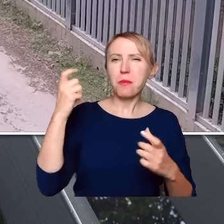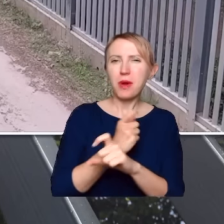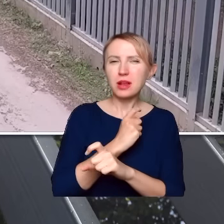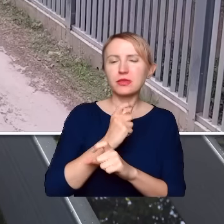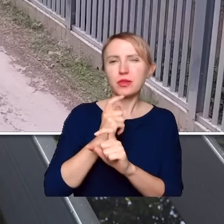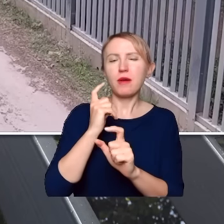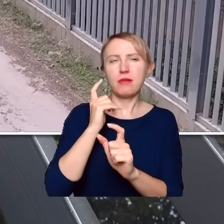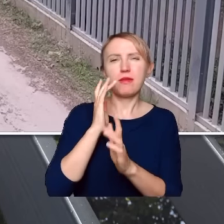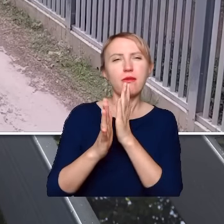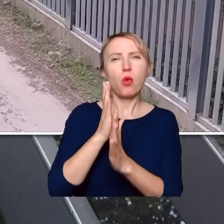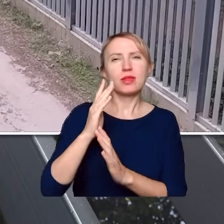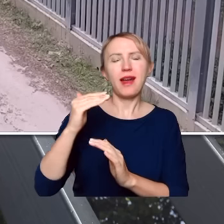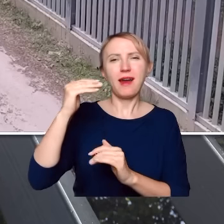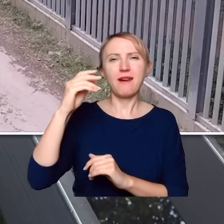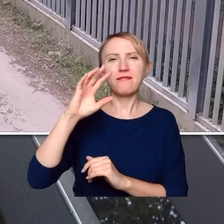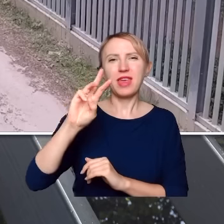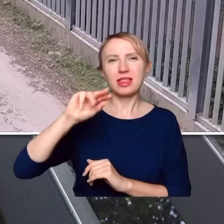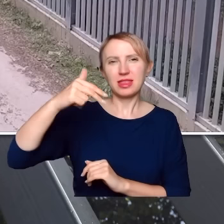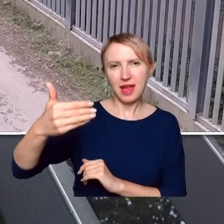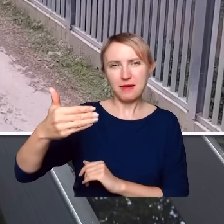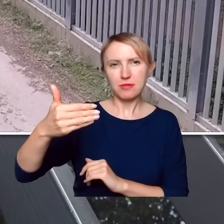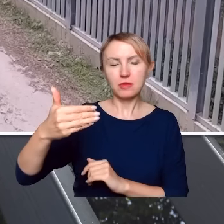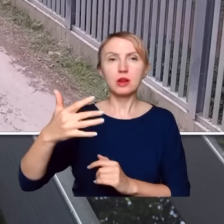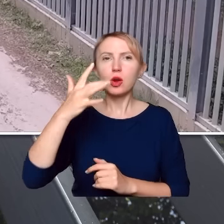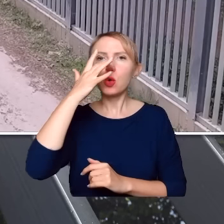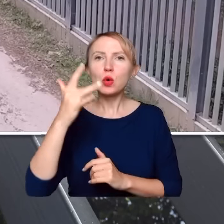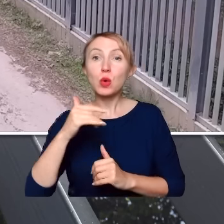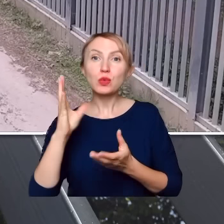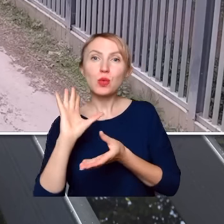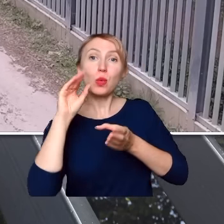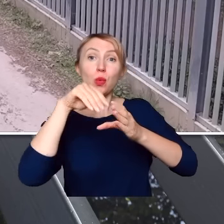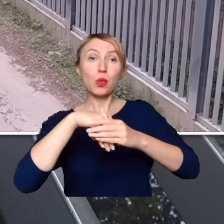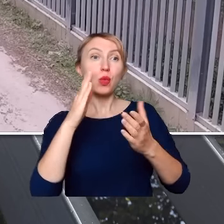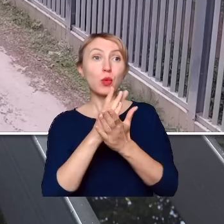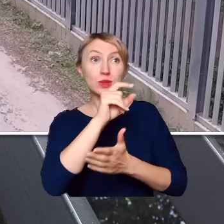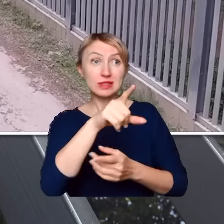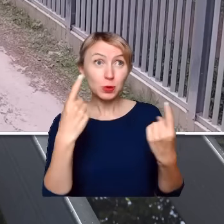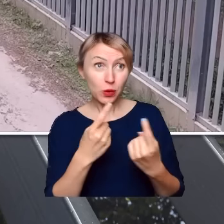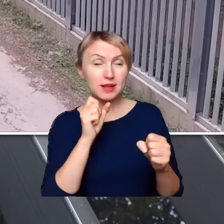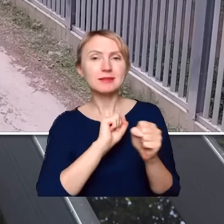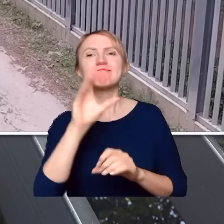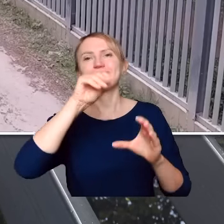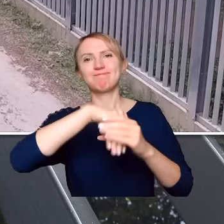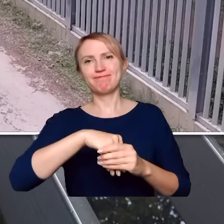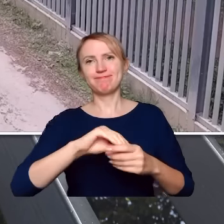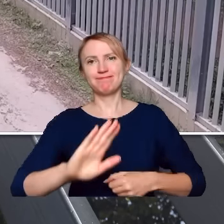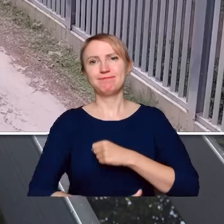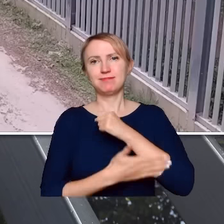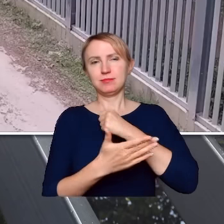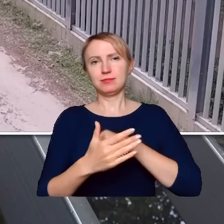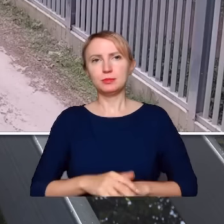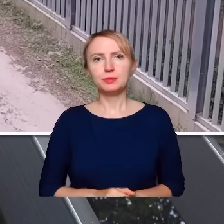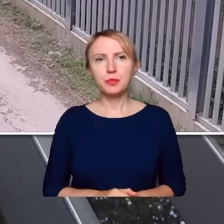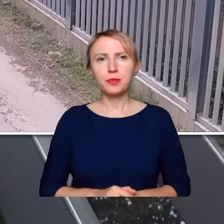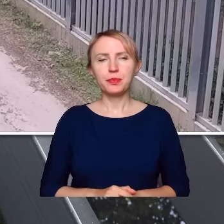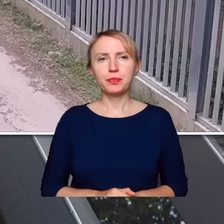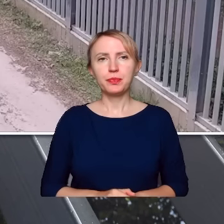Wietnamie i Rosjanie tylko mogli się dołączyć do już istniejącego zjawiska. I wtedy też byli patrioci amerykańscy, którzy